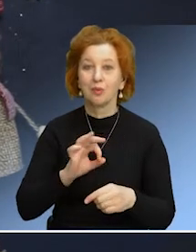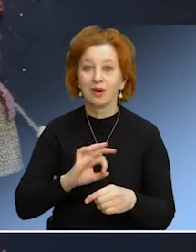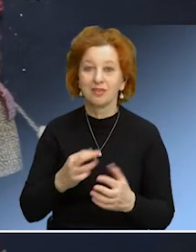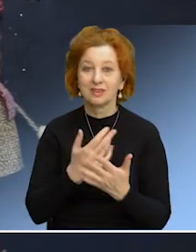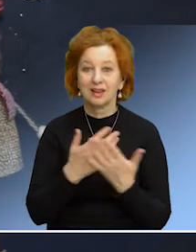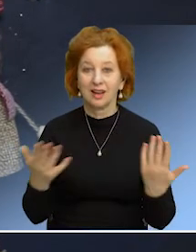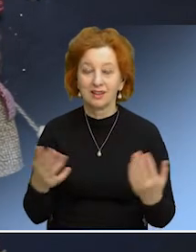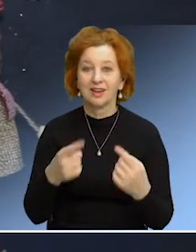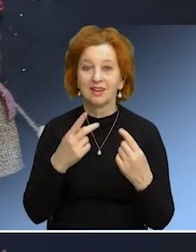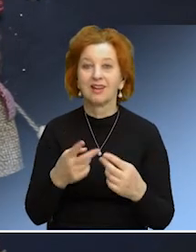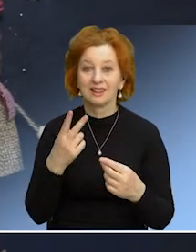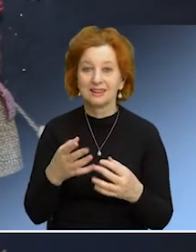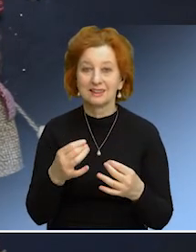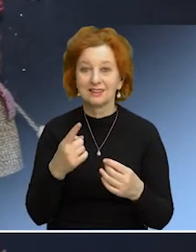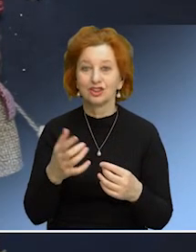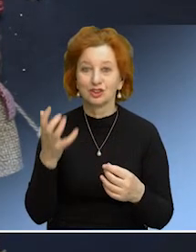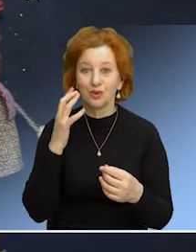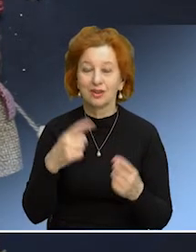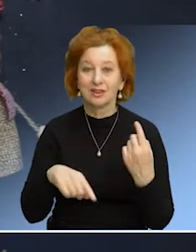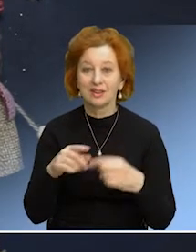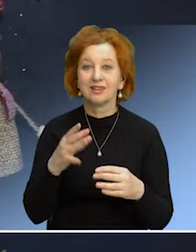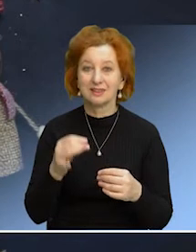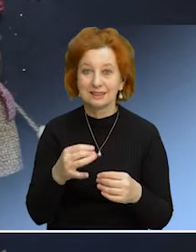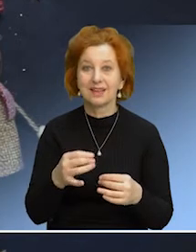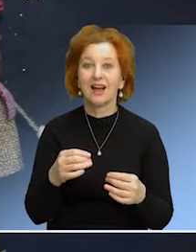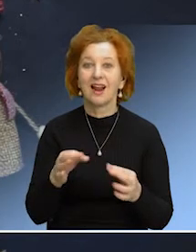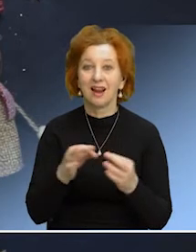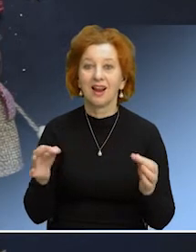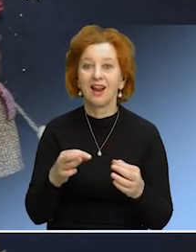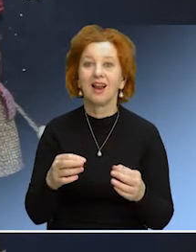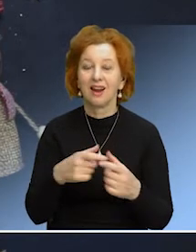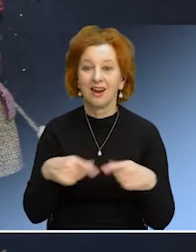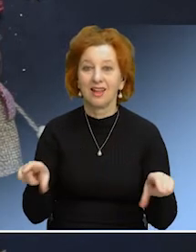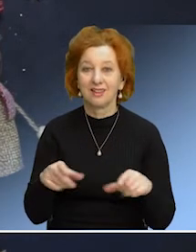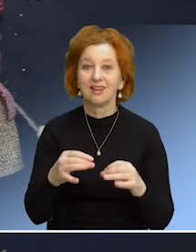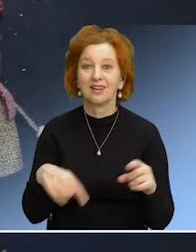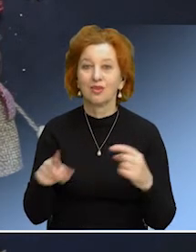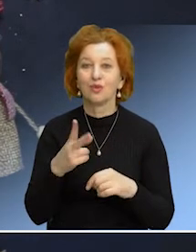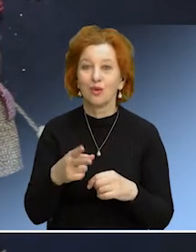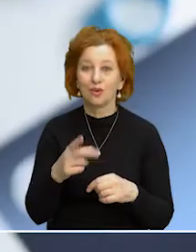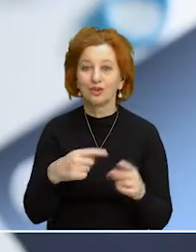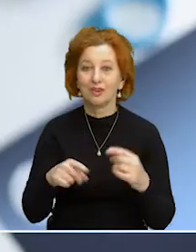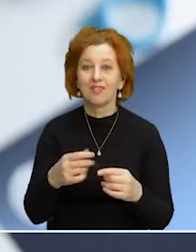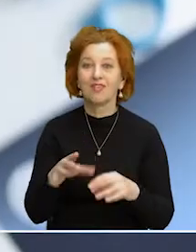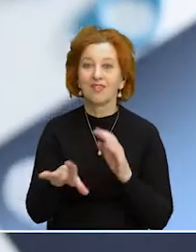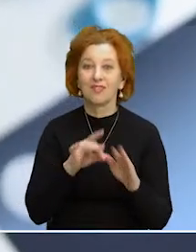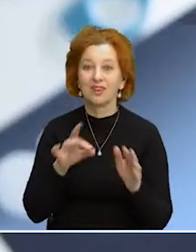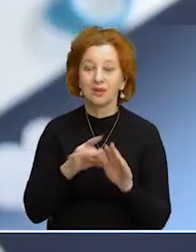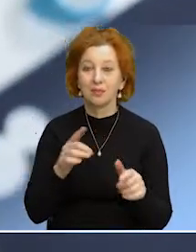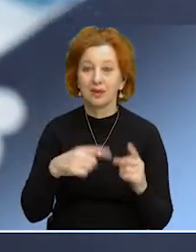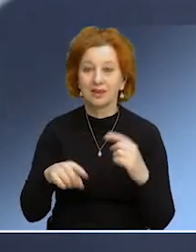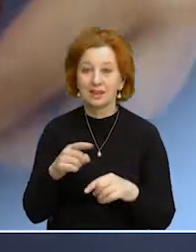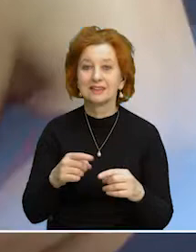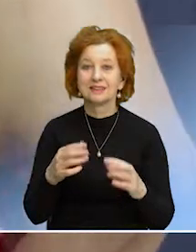разных размеров, две черные бусины, черный картон, красная лента, ножницы, клей. Выберите